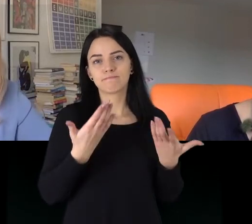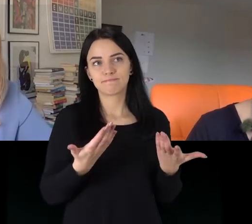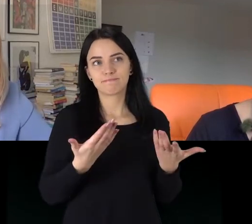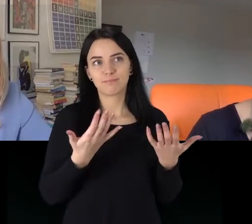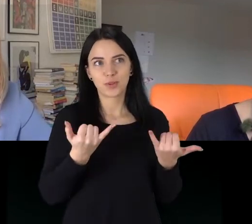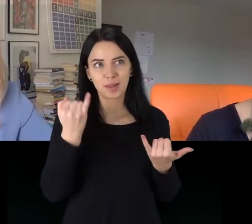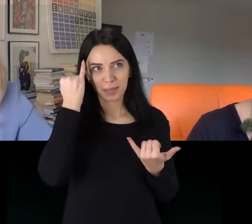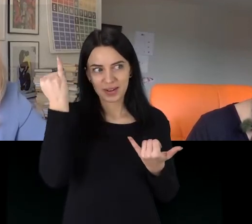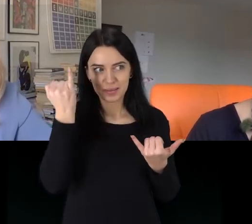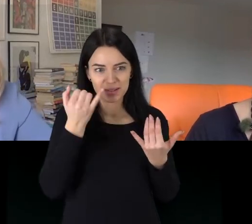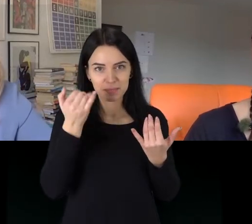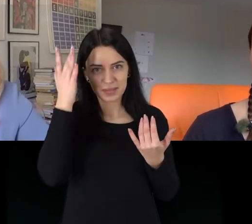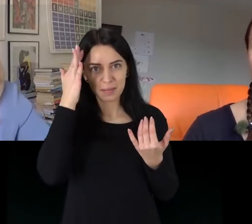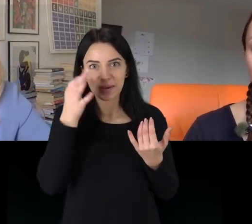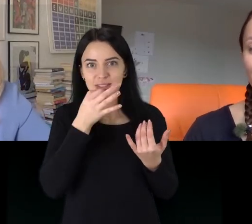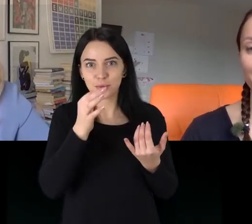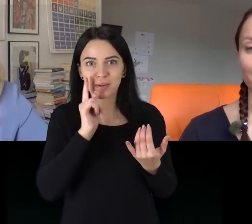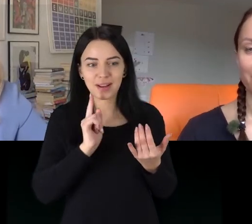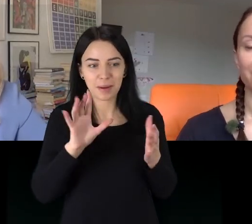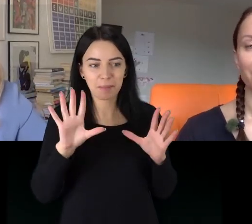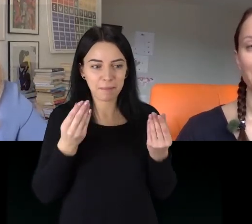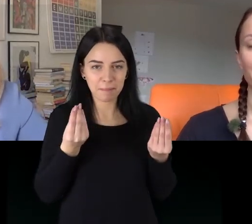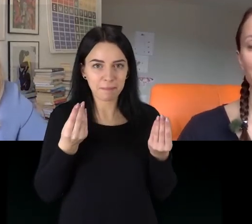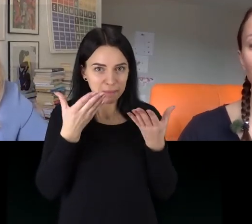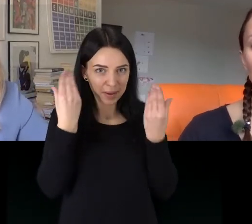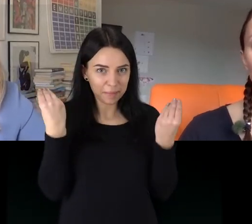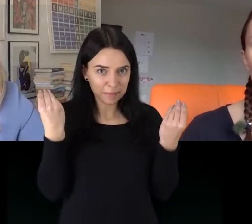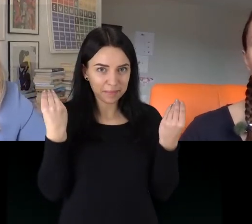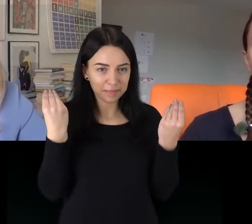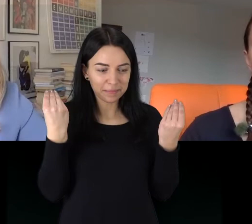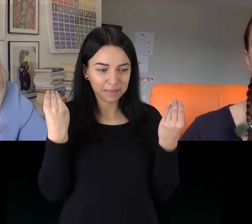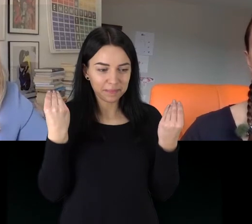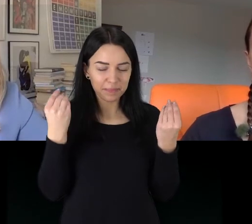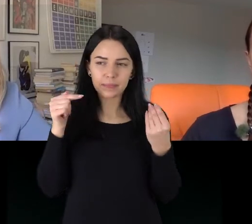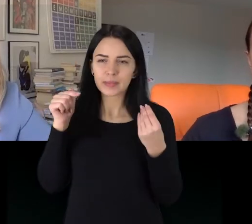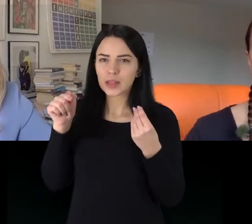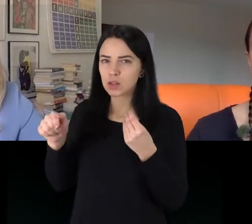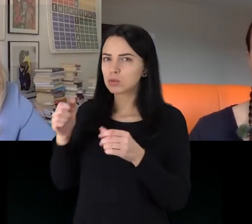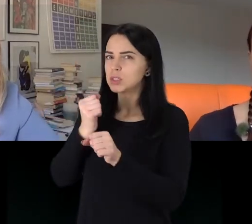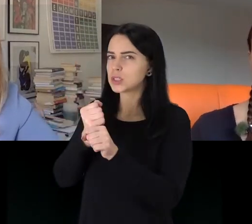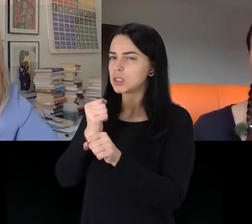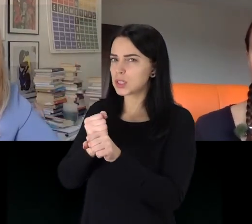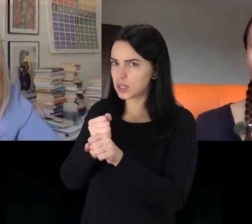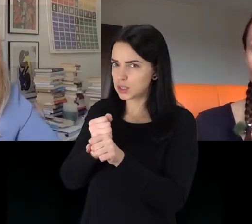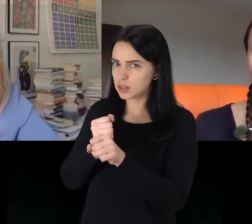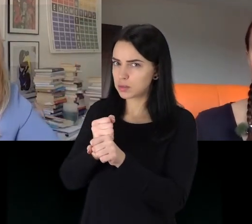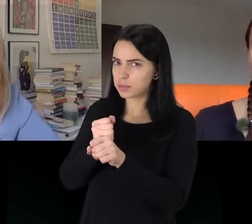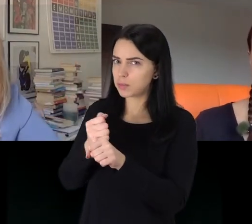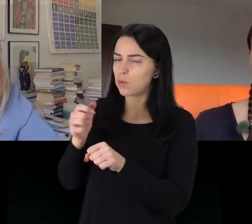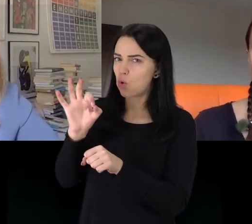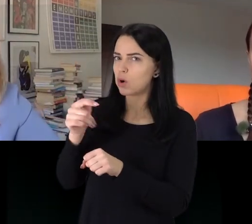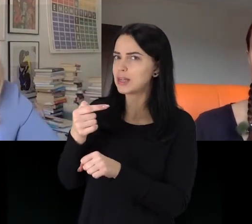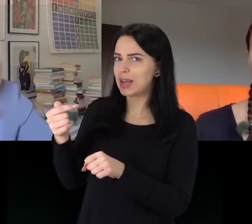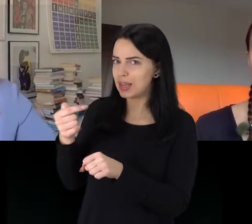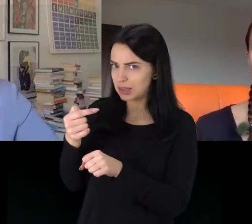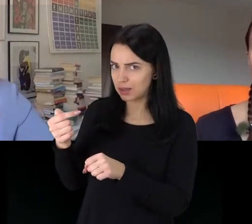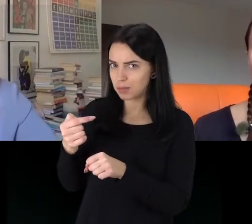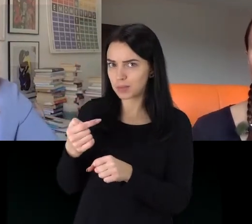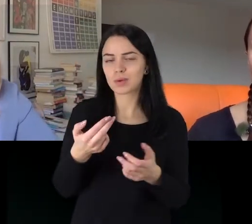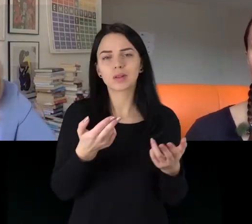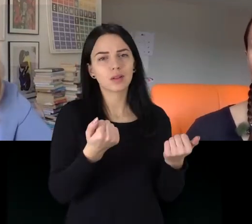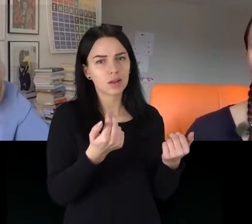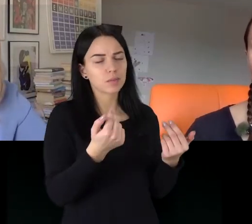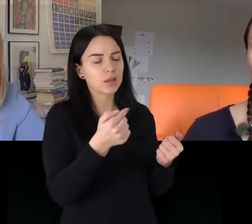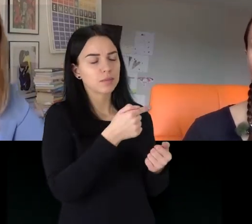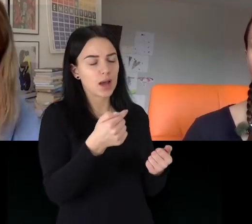pamečiau mintį dabar, ką norėjau pasakyti, tai... Jūs iš esmės dirbate su neigimo... Su neigimo, taip. Ai,